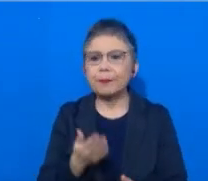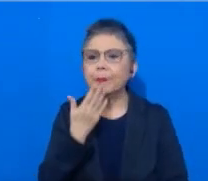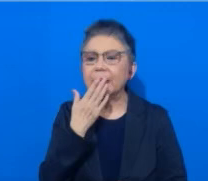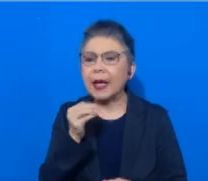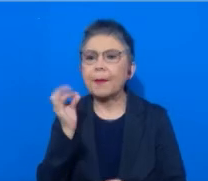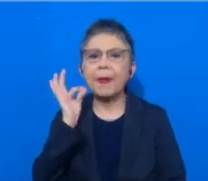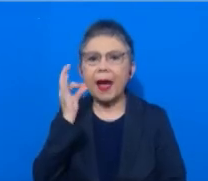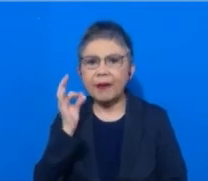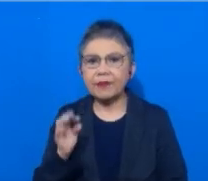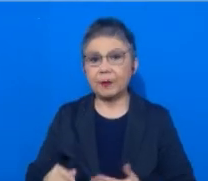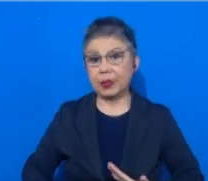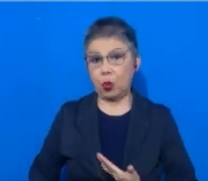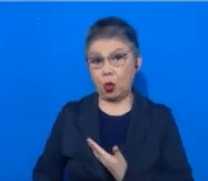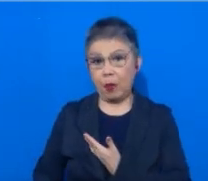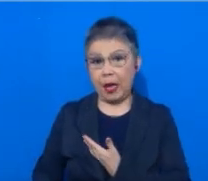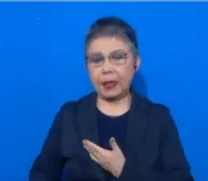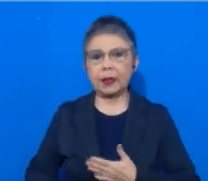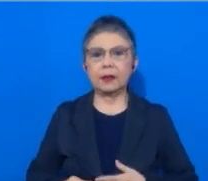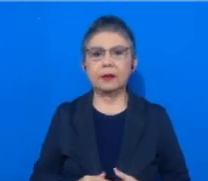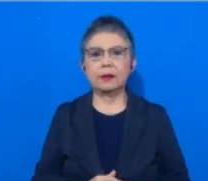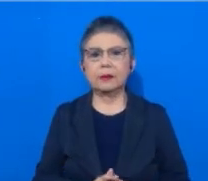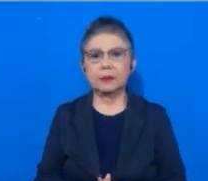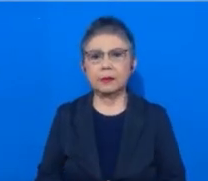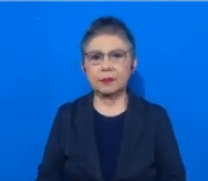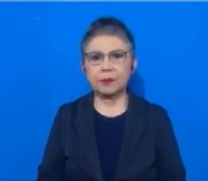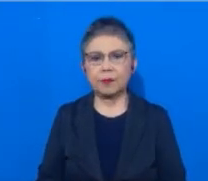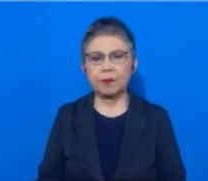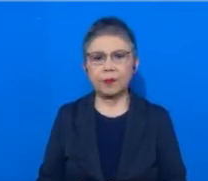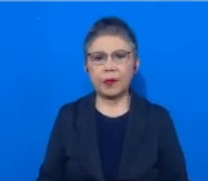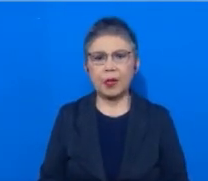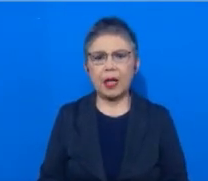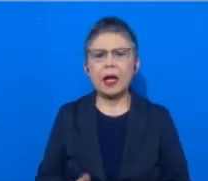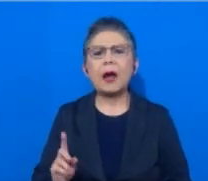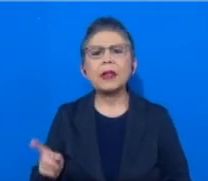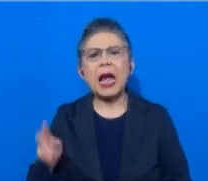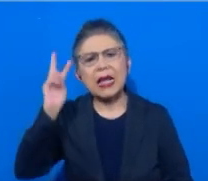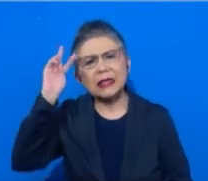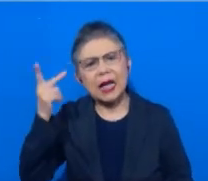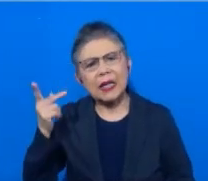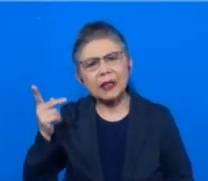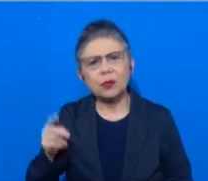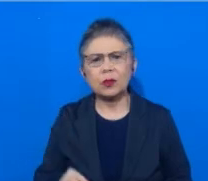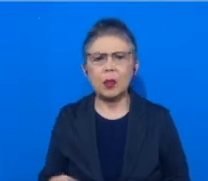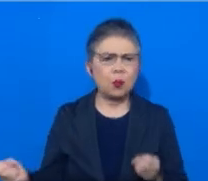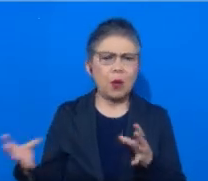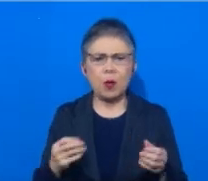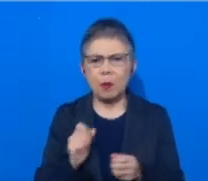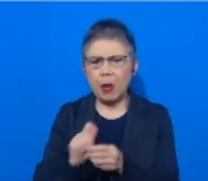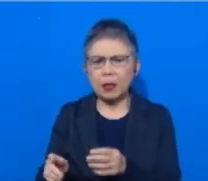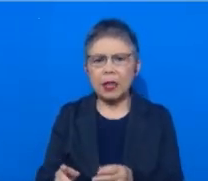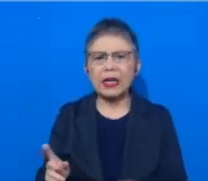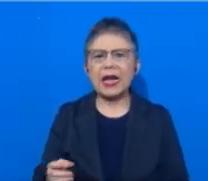korban atas kekhilafan yang ia perbuat sementara itu motif yang melatar belakangi priptu FN memakar sang suami